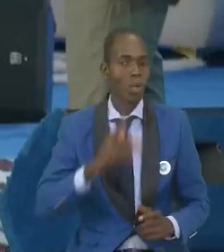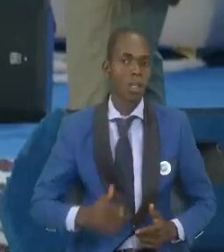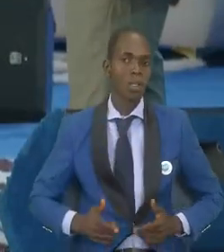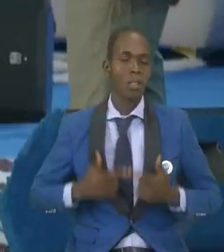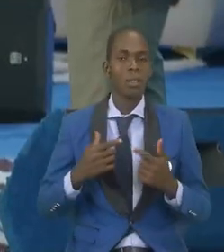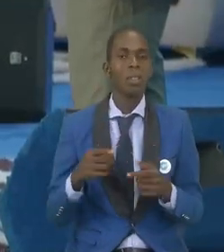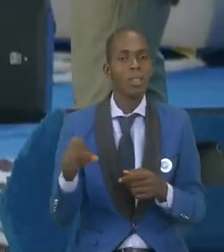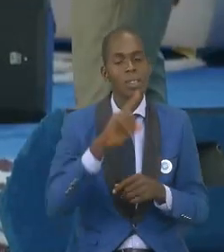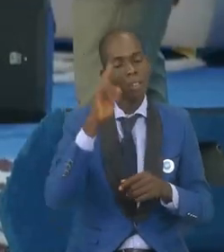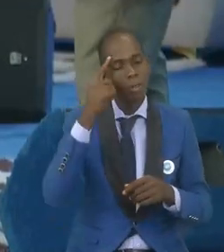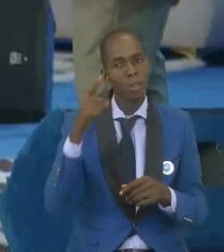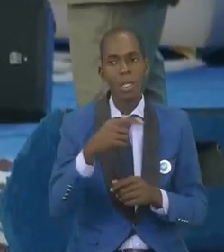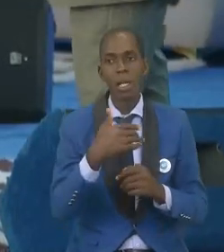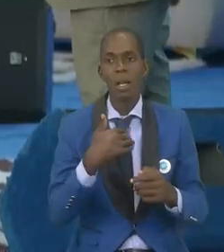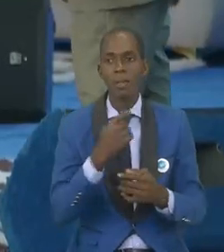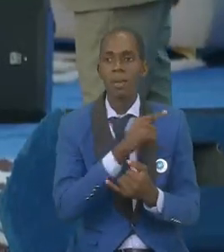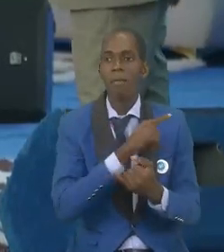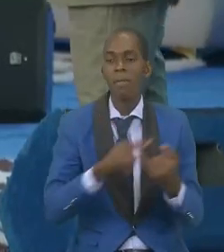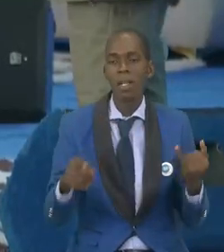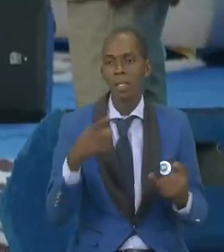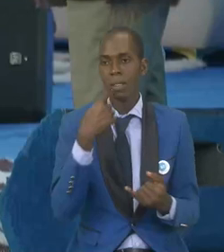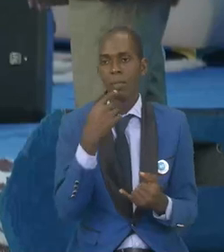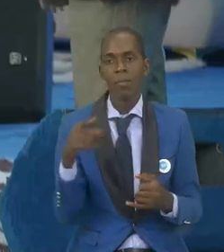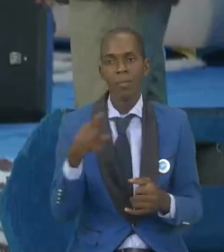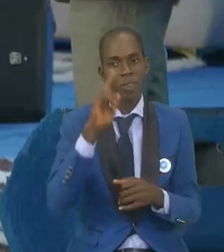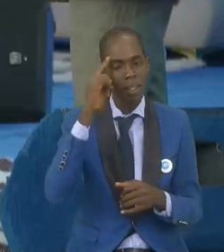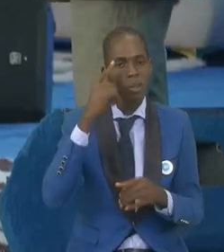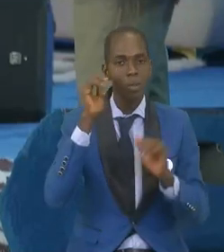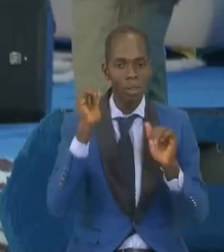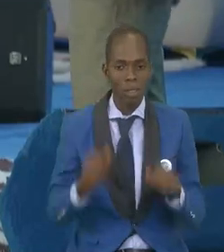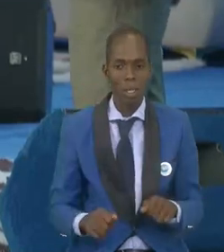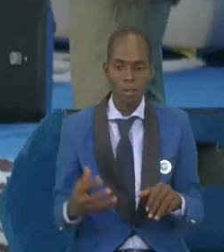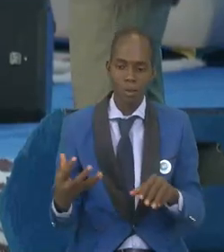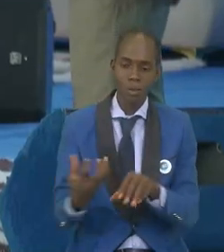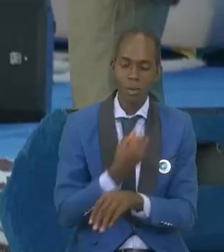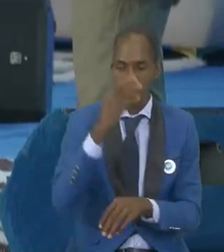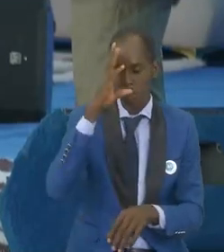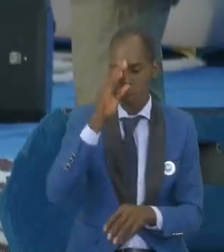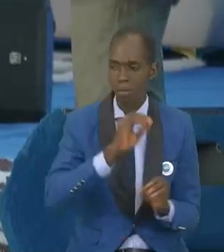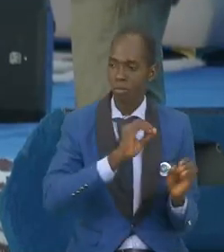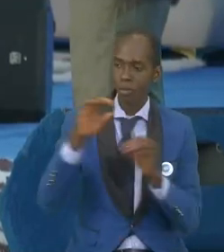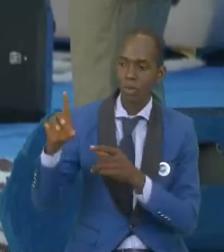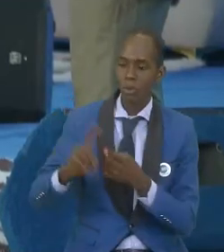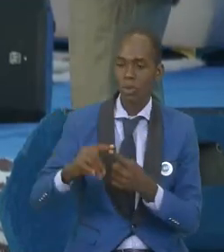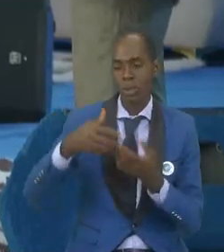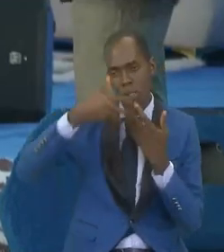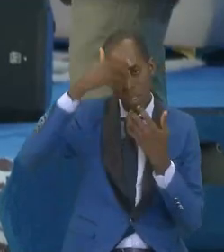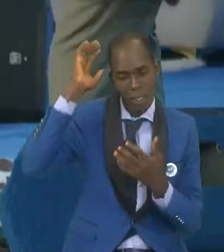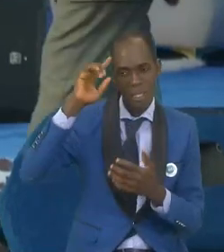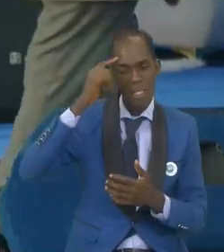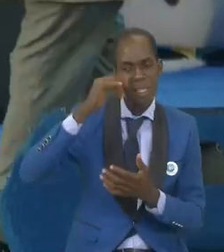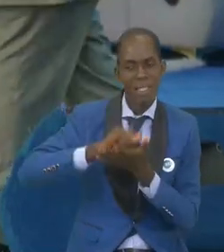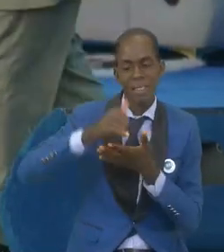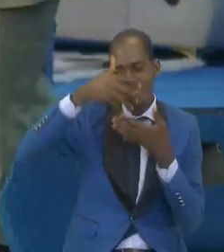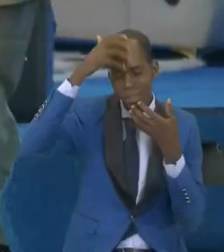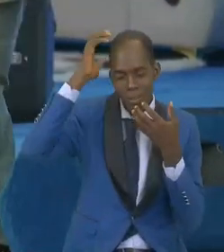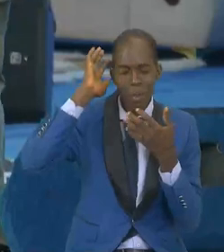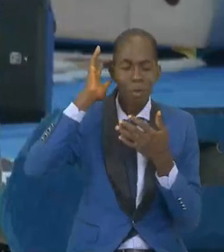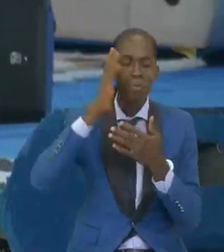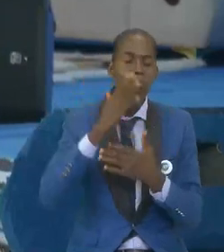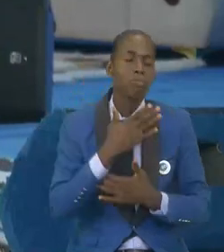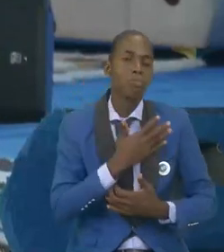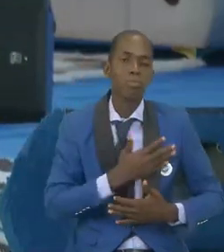sur la durée de la vie de Daniel il pensait qu'ils avaient le dernier mot il pensait qu'il pouvait le jeter dans la fosse